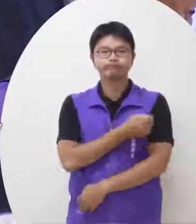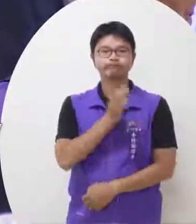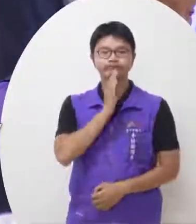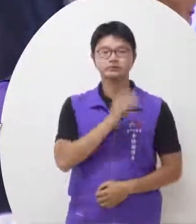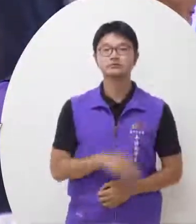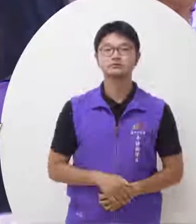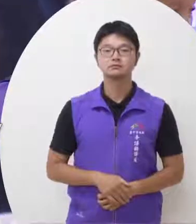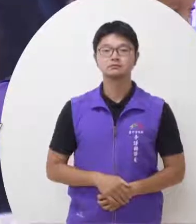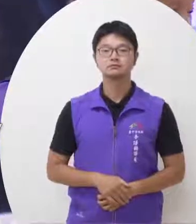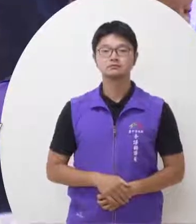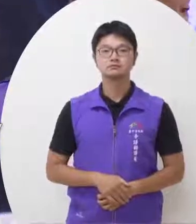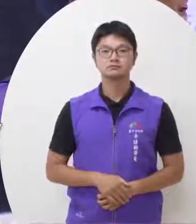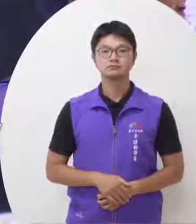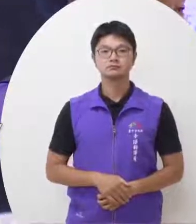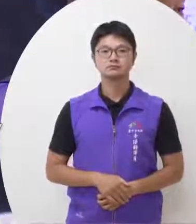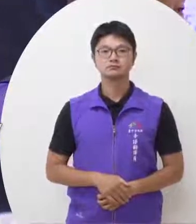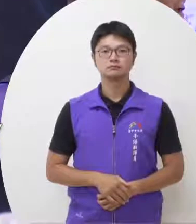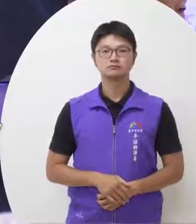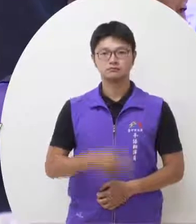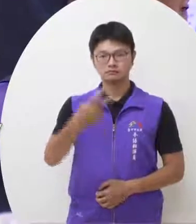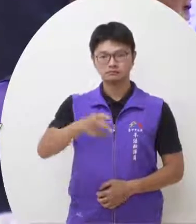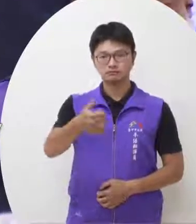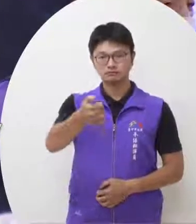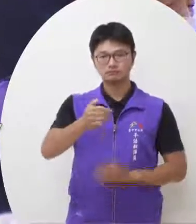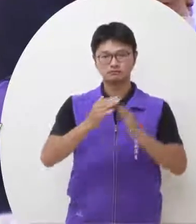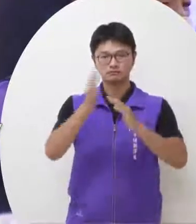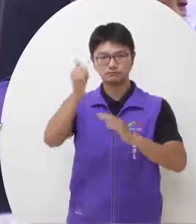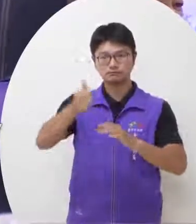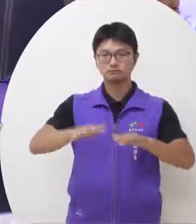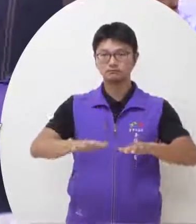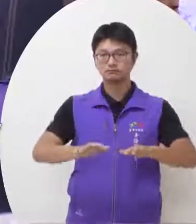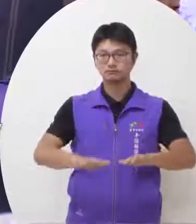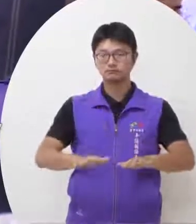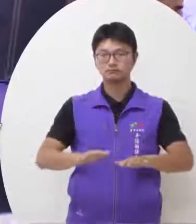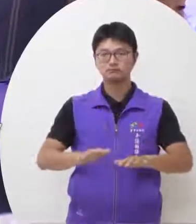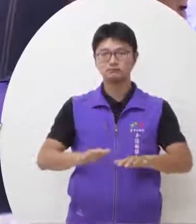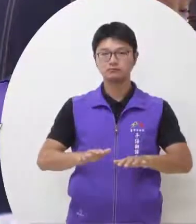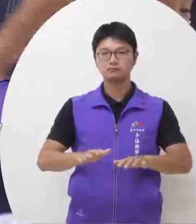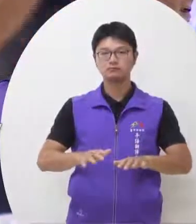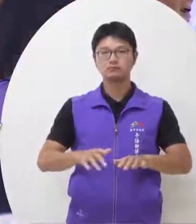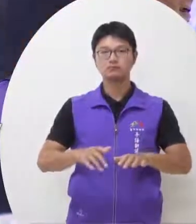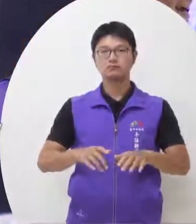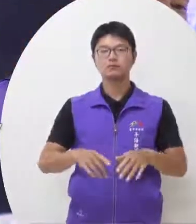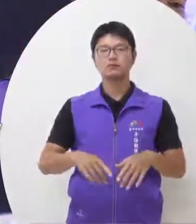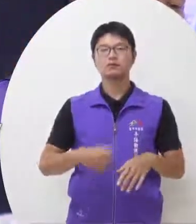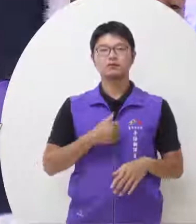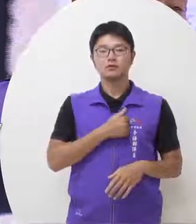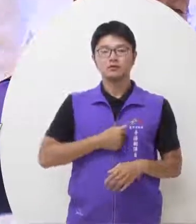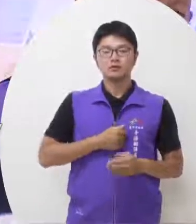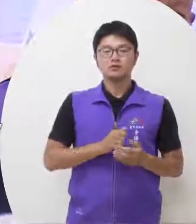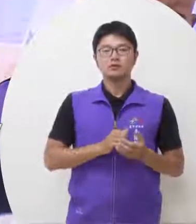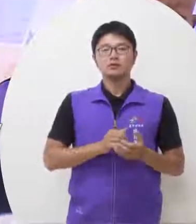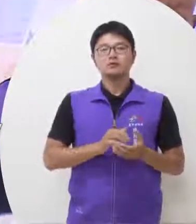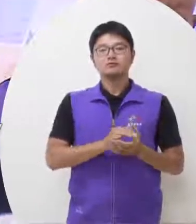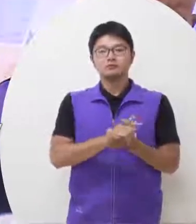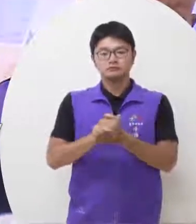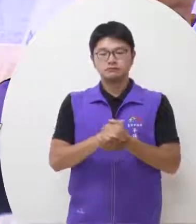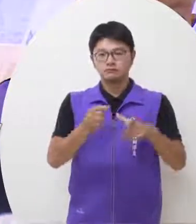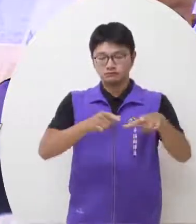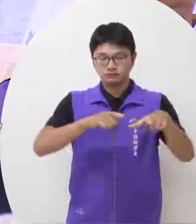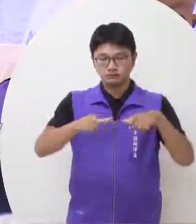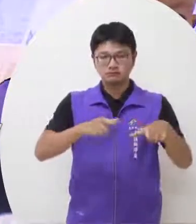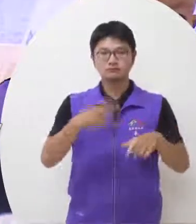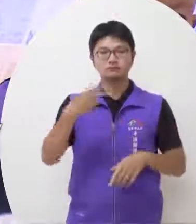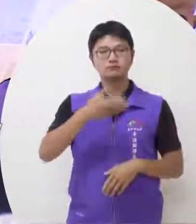是也谢谢那个市长在这一次的那个友善共荣公园，我们河岸也有，还有我们的那个青